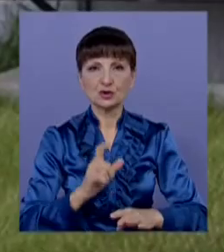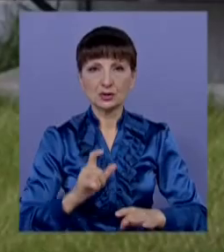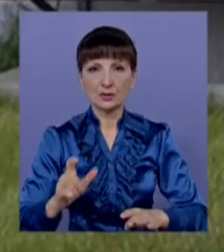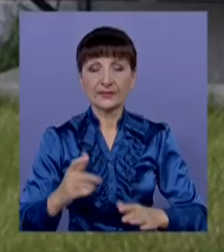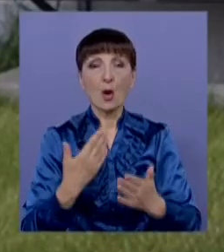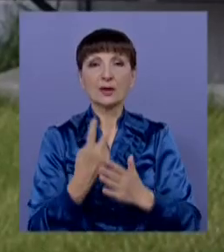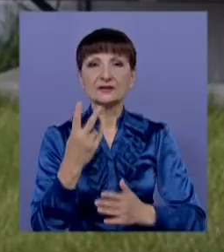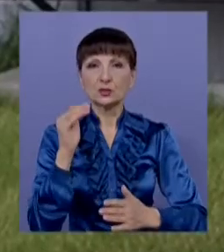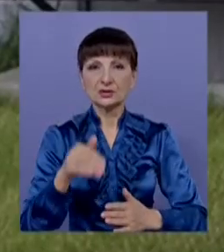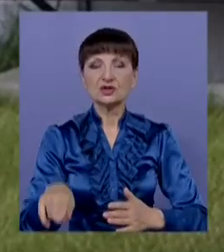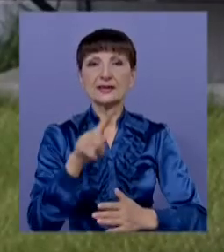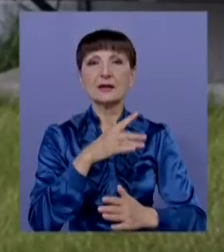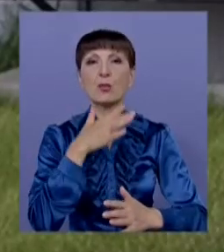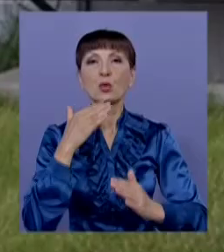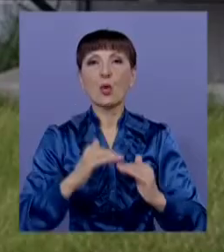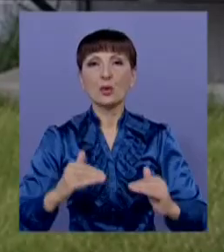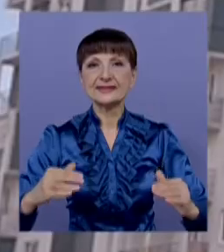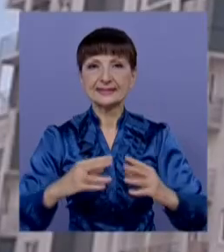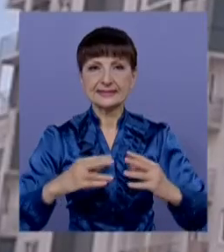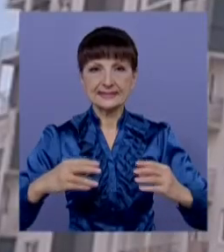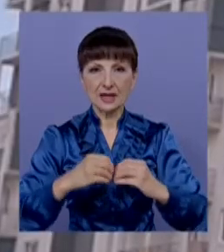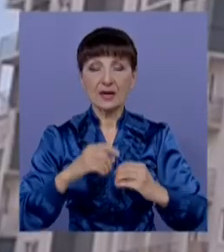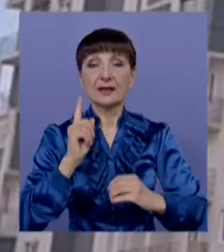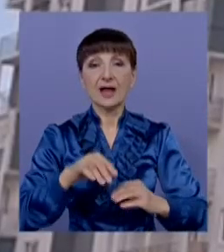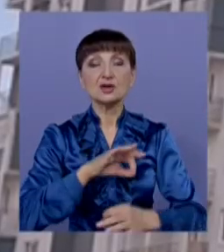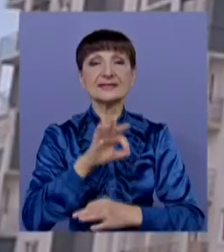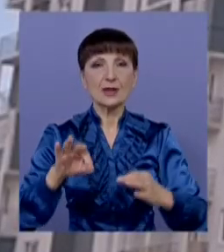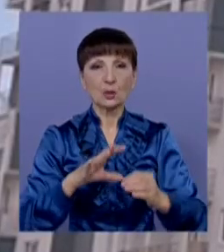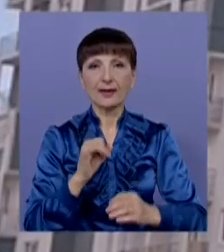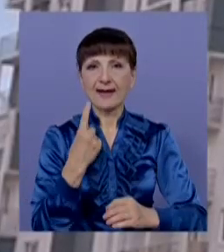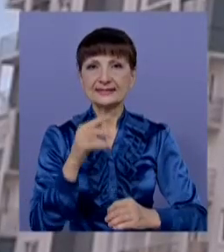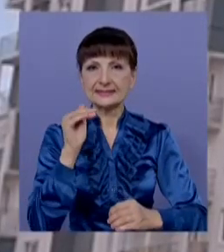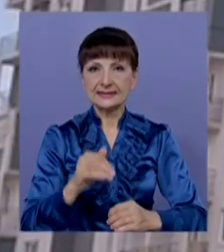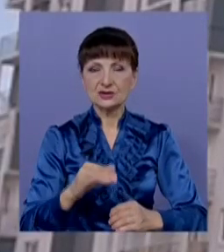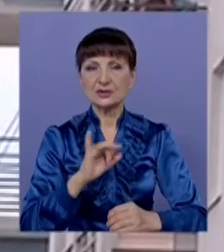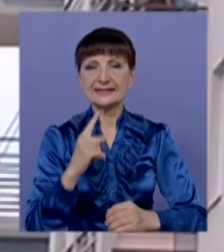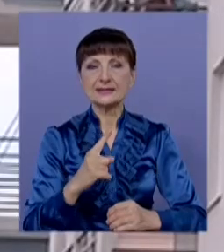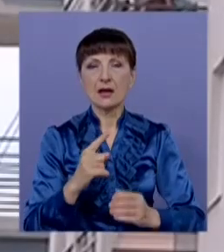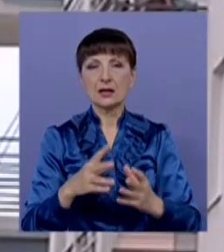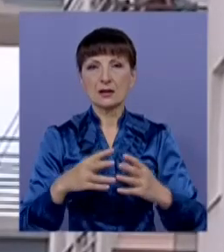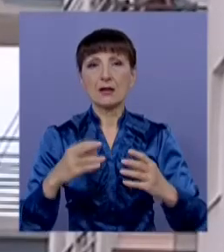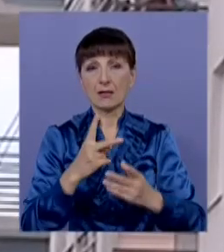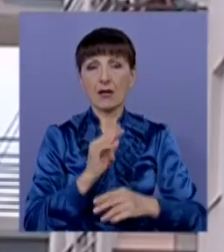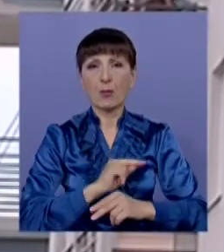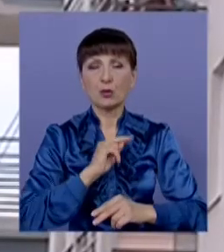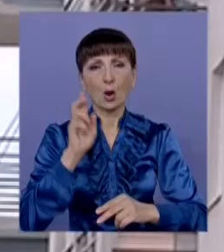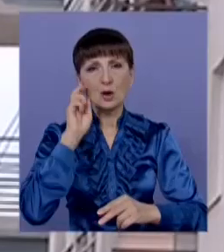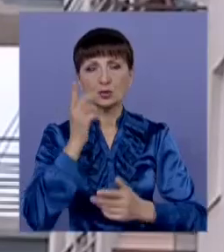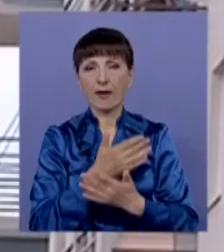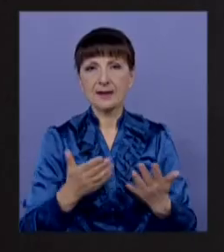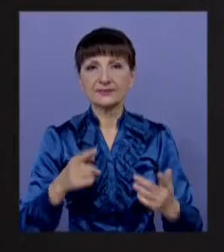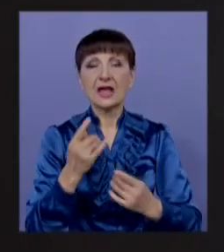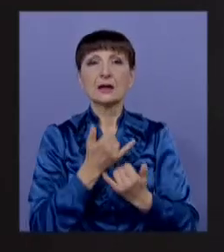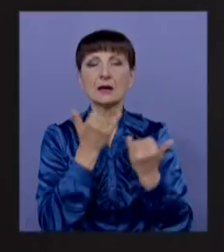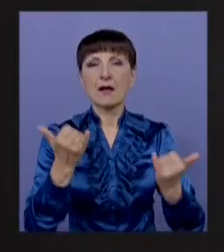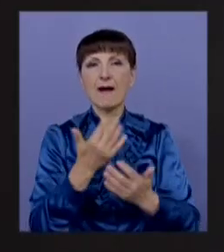около 2 тысяч из них многодетные семьи, почти столько же сирот и 11 тысяч человек из социально уязвимых групп. Для них реализуется ряд